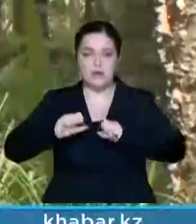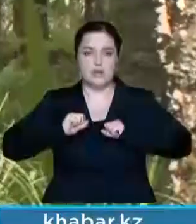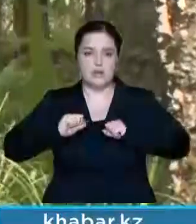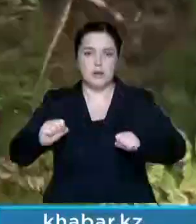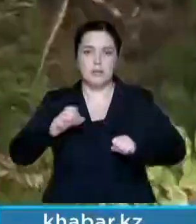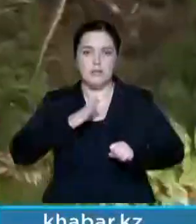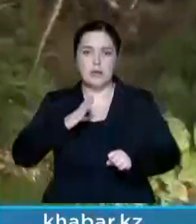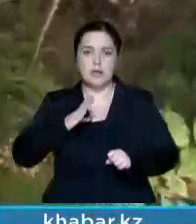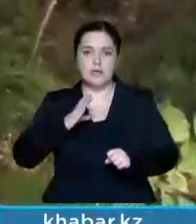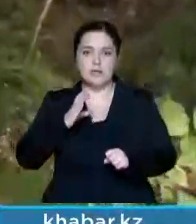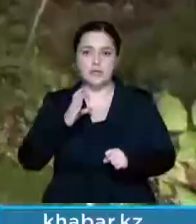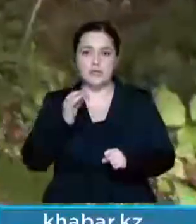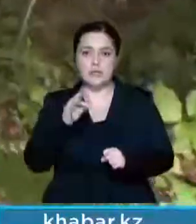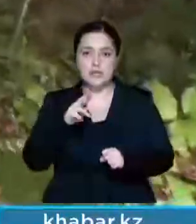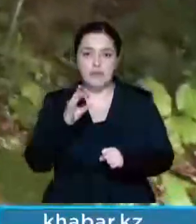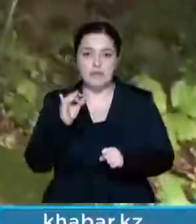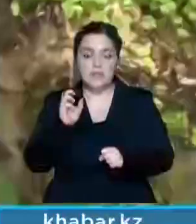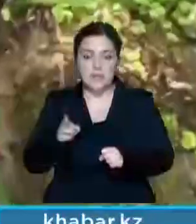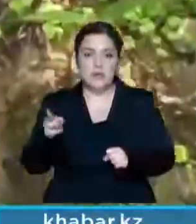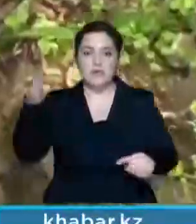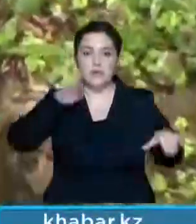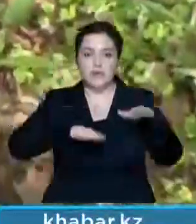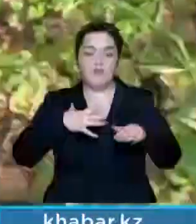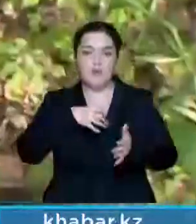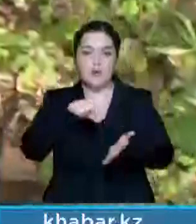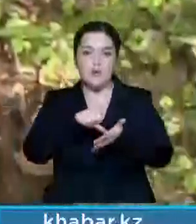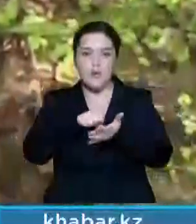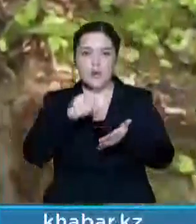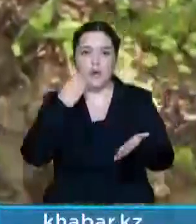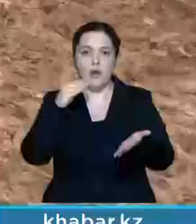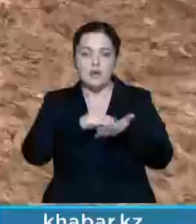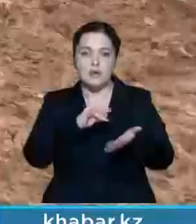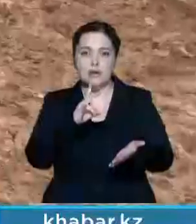героически проявили себя на Синявинских высотах и сыграли важную роль в